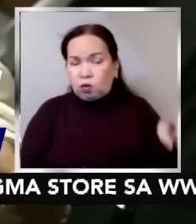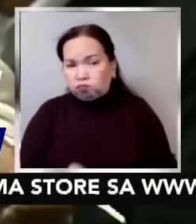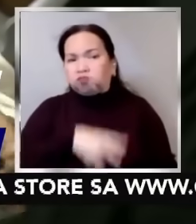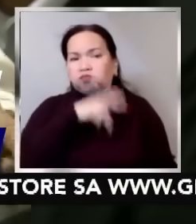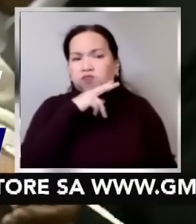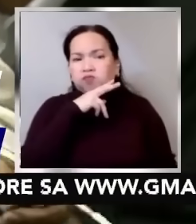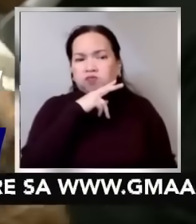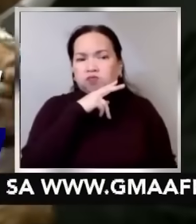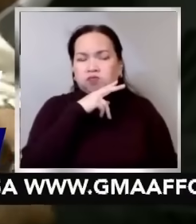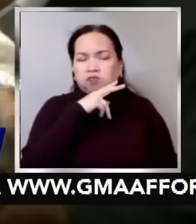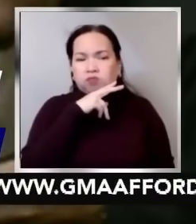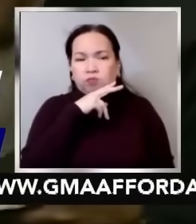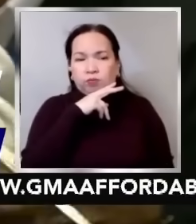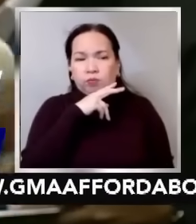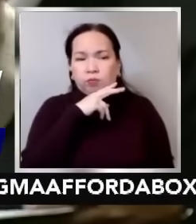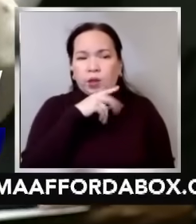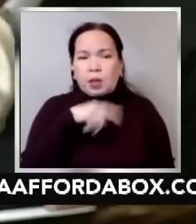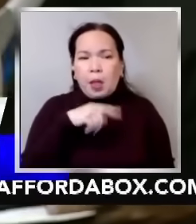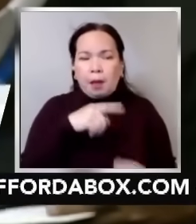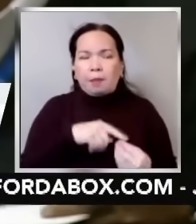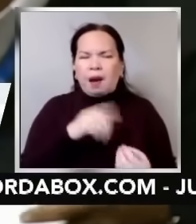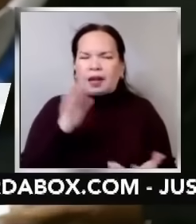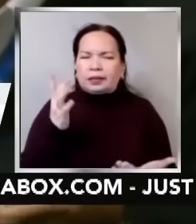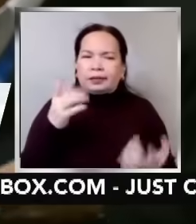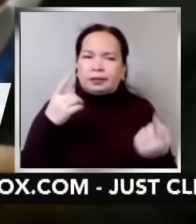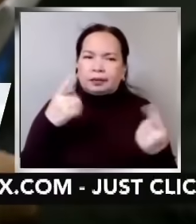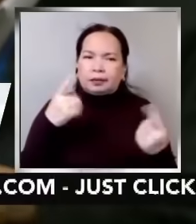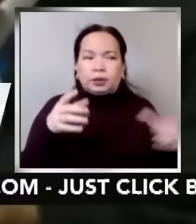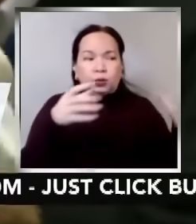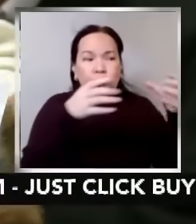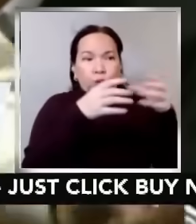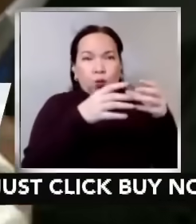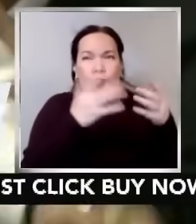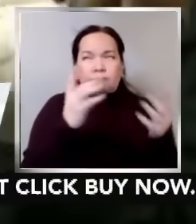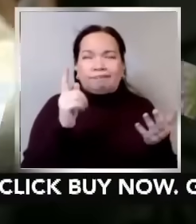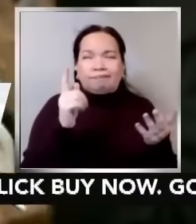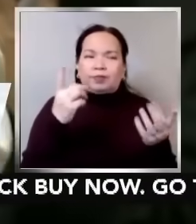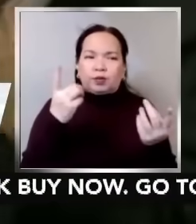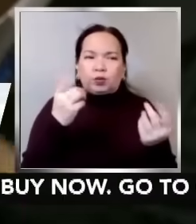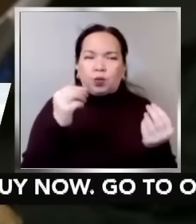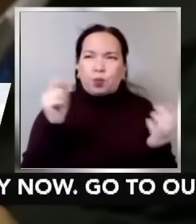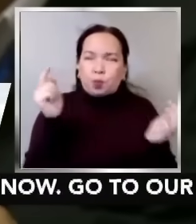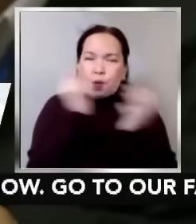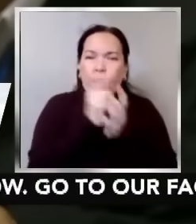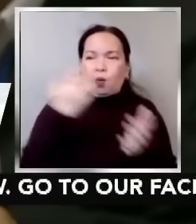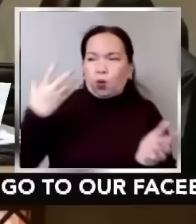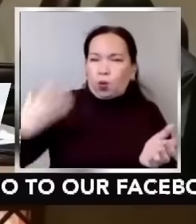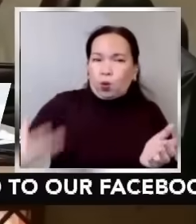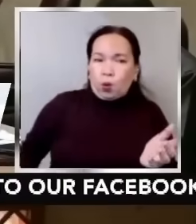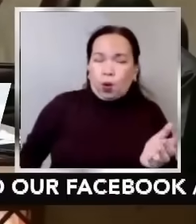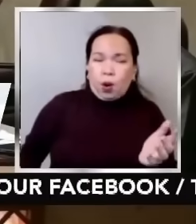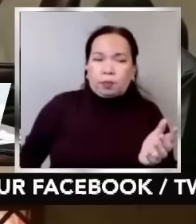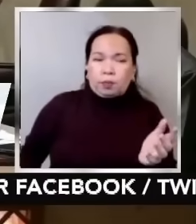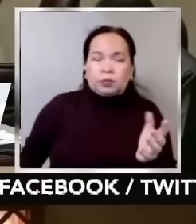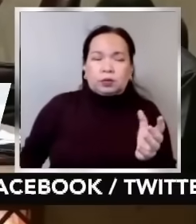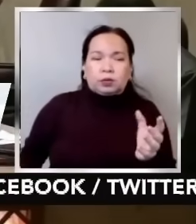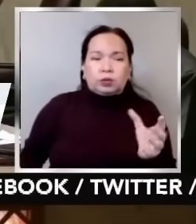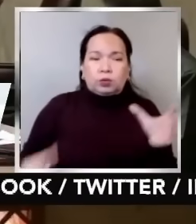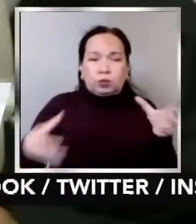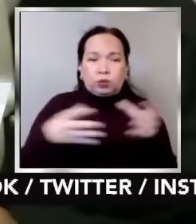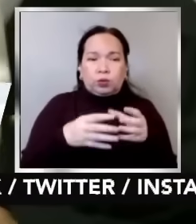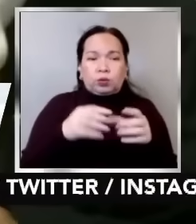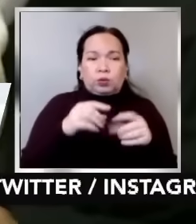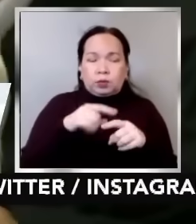tinatawag nating anti-corruption body ng gobyerno ay magiging corrupt din tungkol dito, ako na rin po